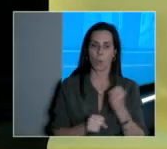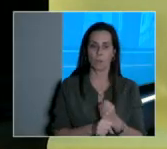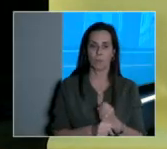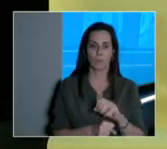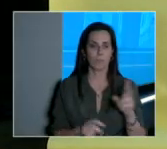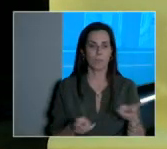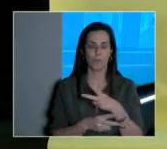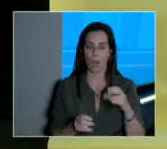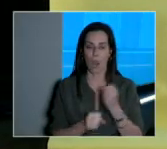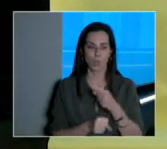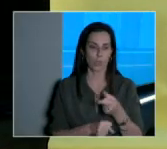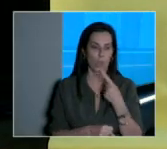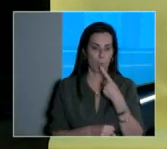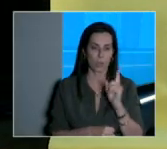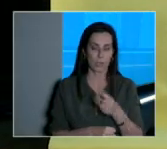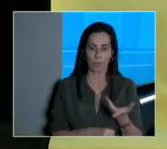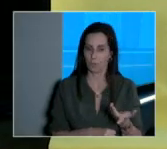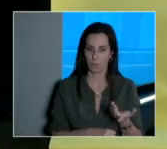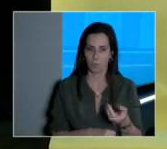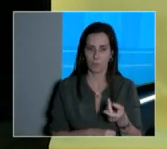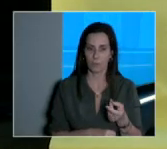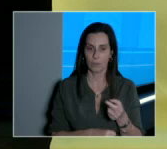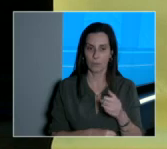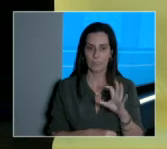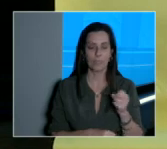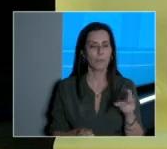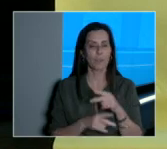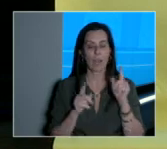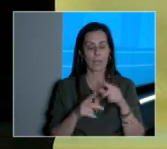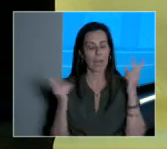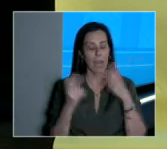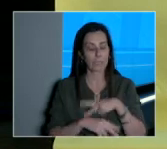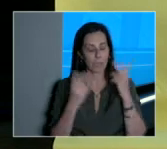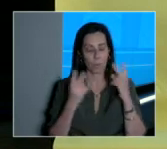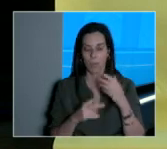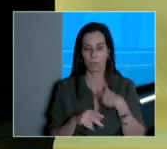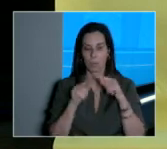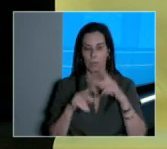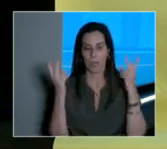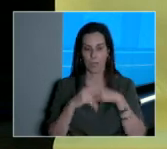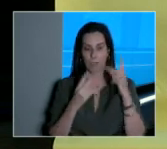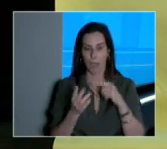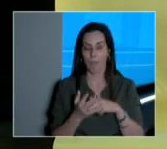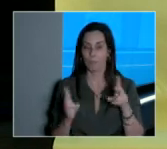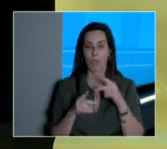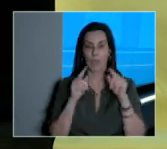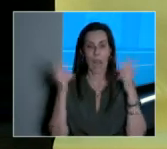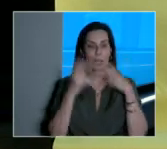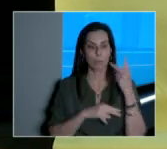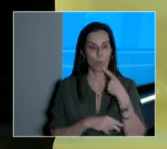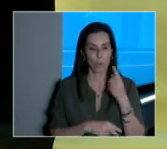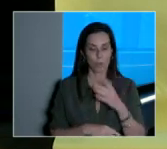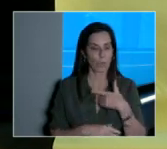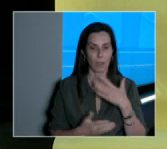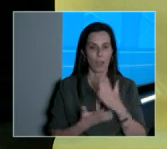כל, אם אי אפשר לעשות את זה, אז זה לא אומר שצריך לגנוב. זאת אומרת, אם אי אפשר להגיע להסכמות, אני בעד להגיע להסכמות, אבל אם אי אפשר להגיע להסכמות, זה לא אומר